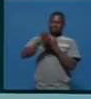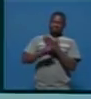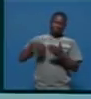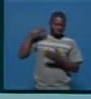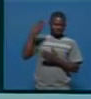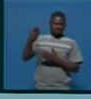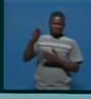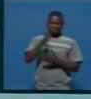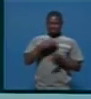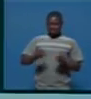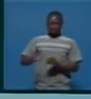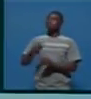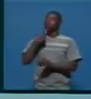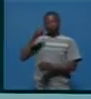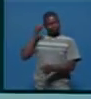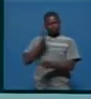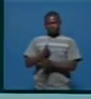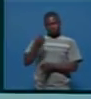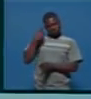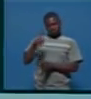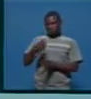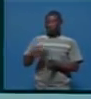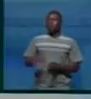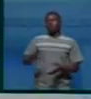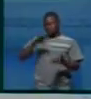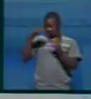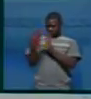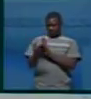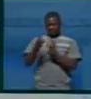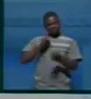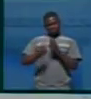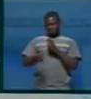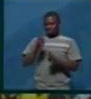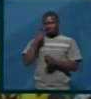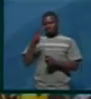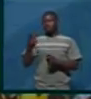se disent fin prêts pour relever le défi Inongba Kuda Zubaviel David Dabiri.